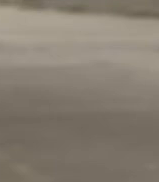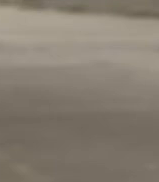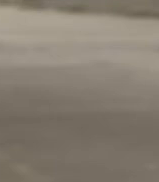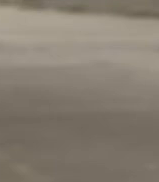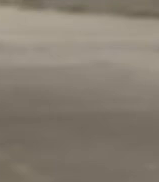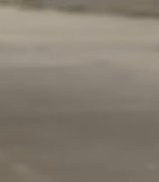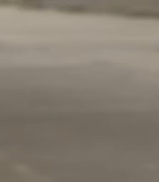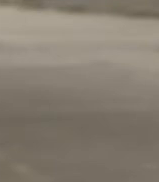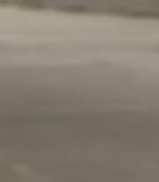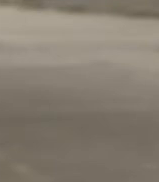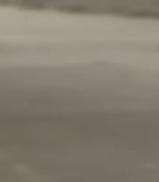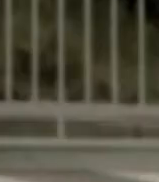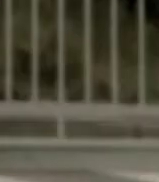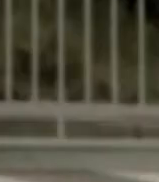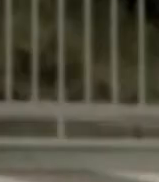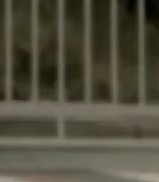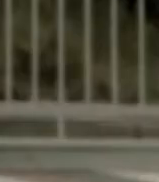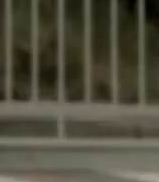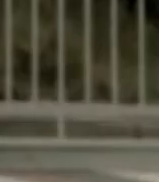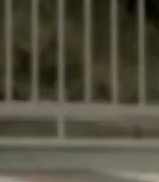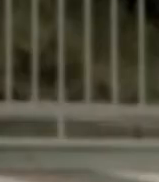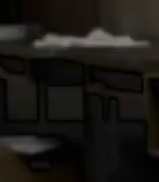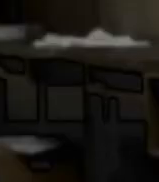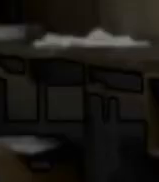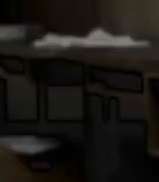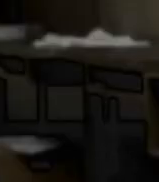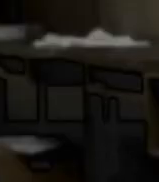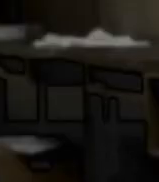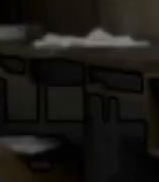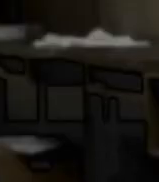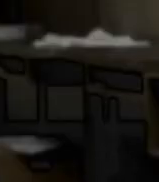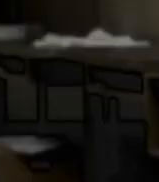วิกฤตอาจทำให้คุณล้ม